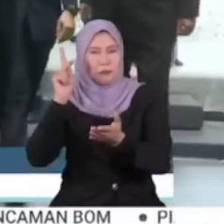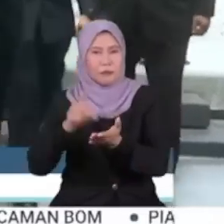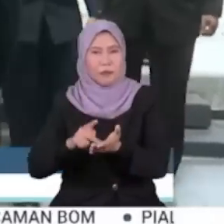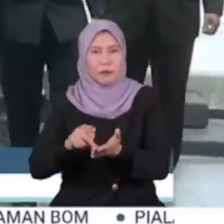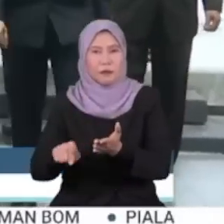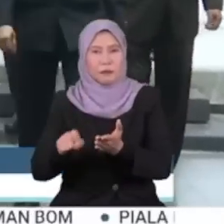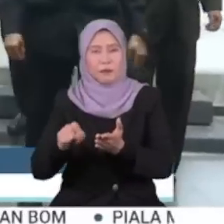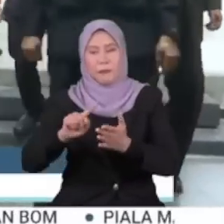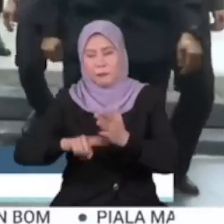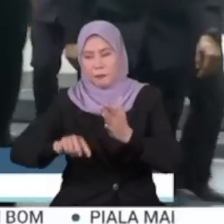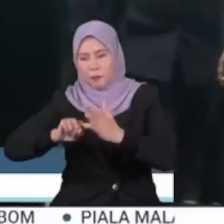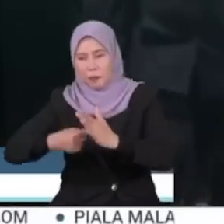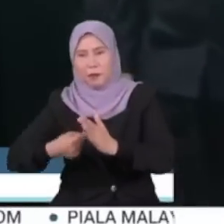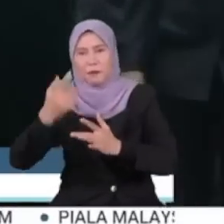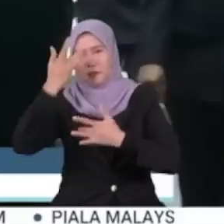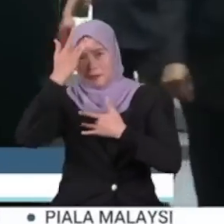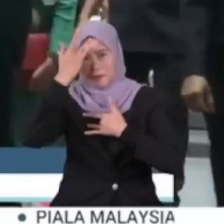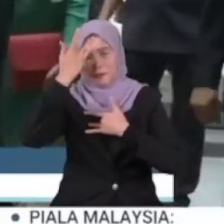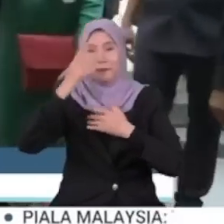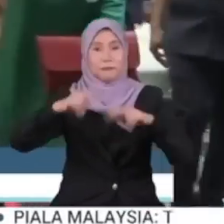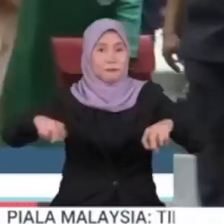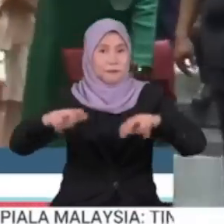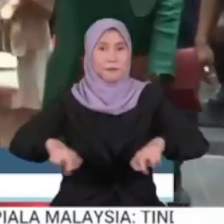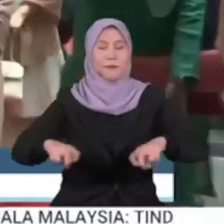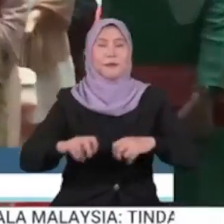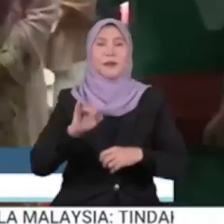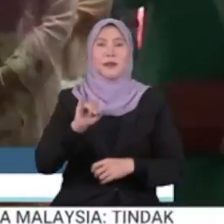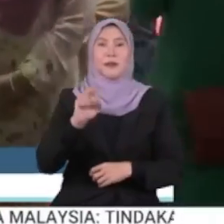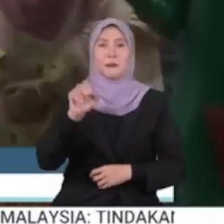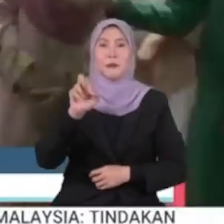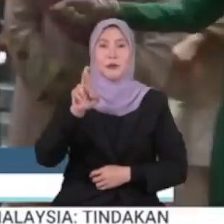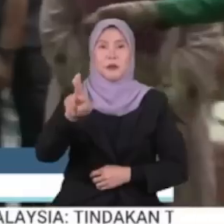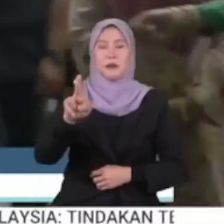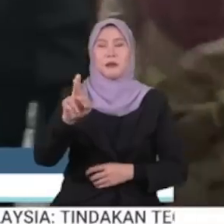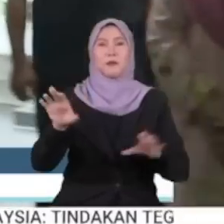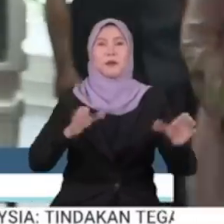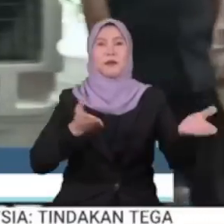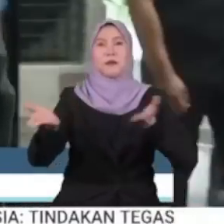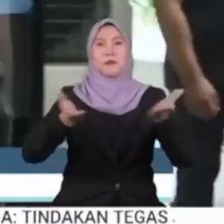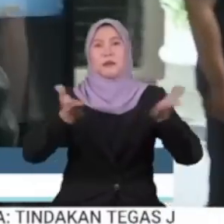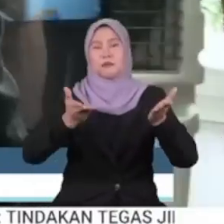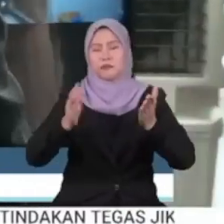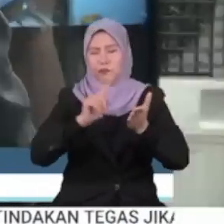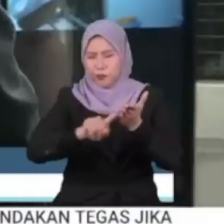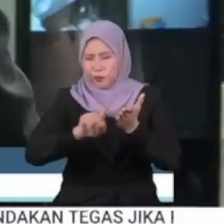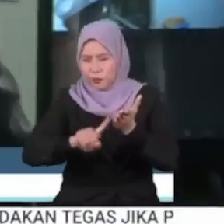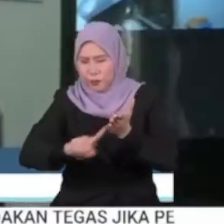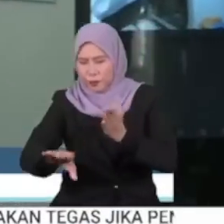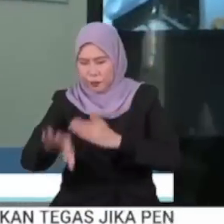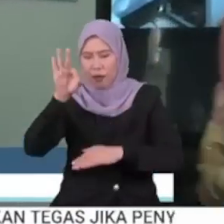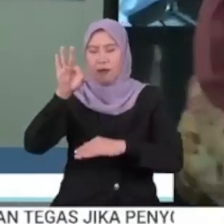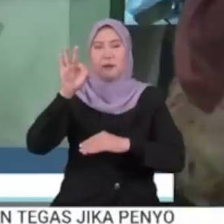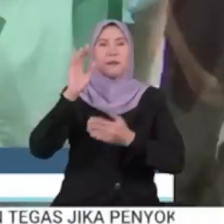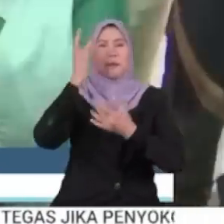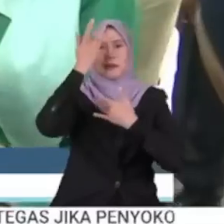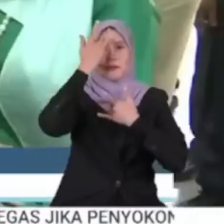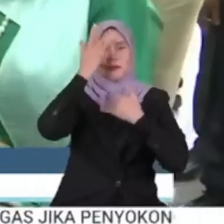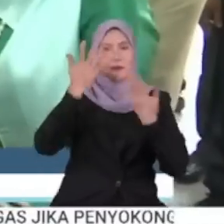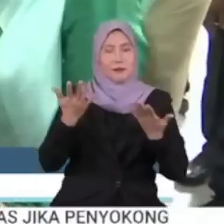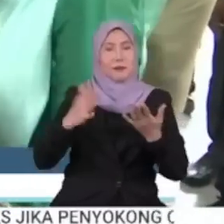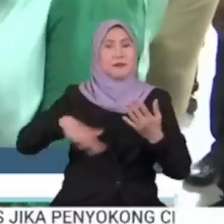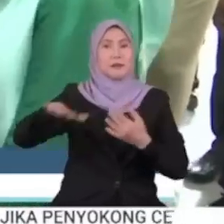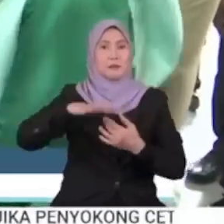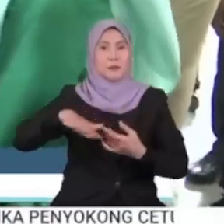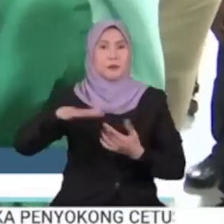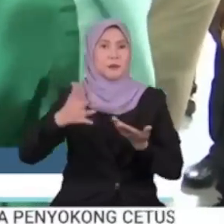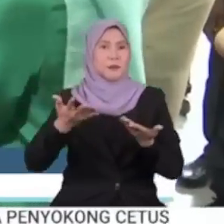pasti punca penyakit. Selain daripada pendidikan, IMMR turut menjalankan khidmat diagnostik bagi mengenal pasti penyakit di mana secara